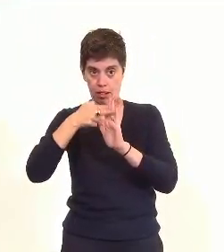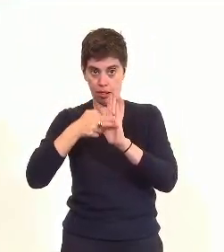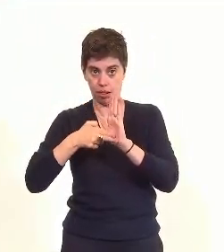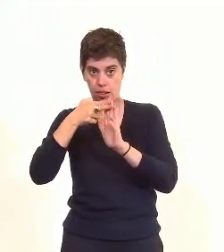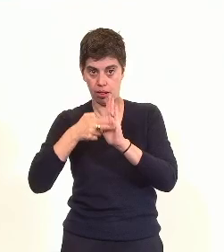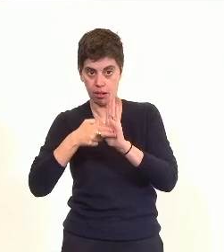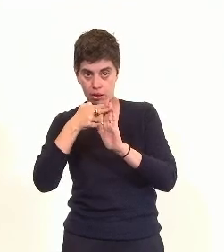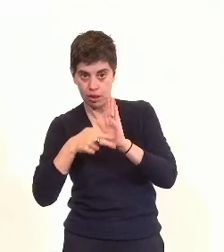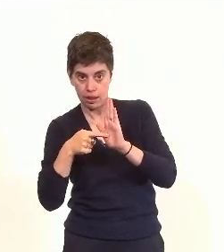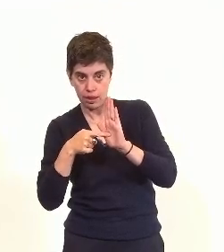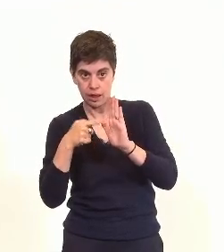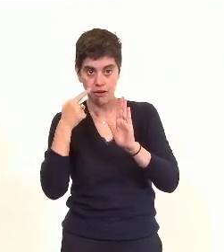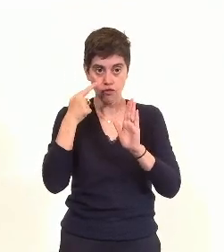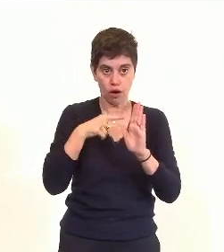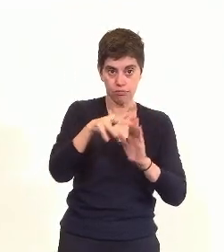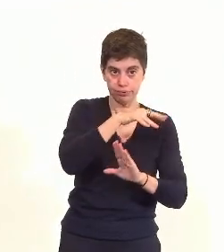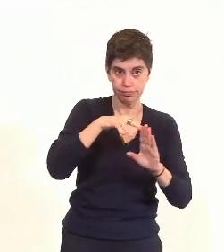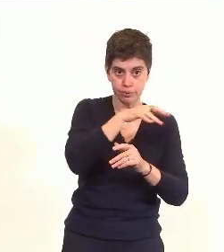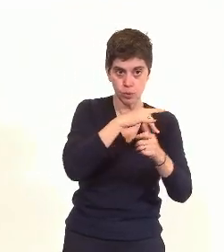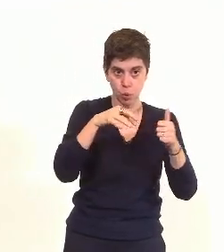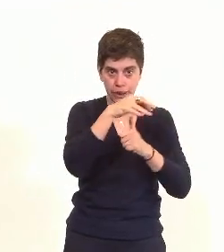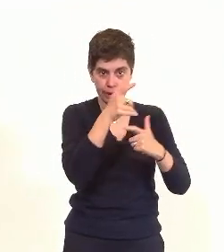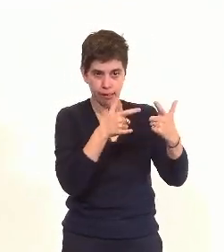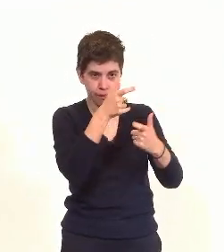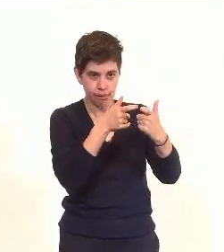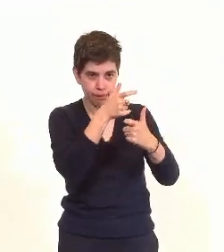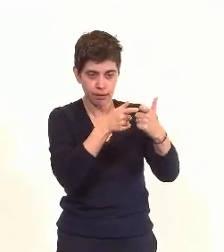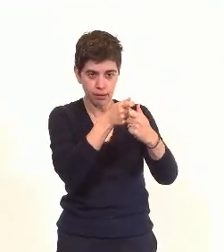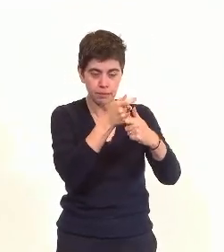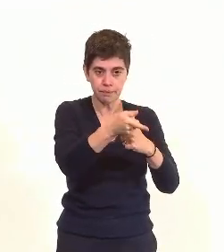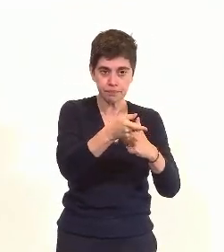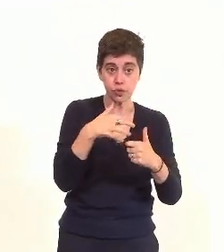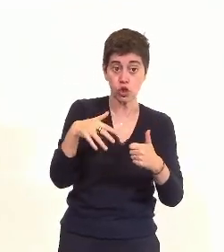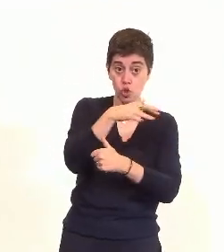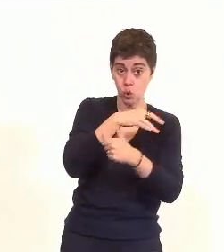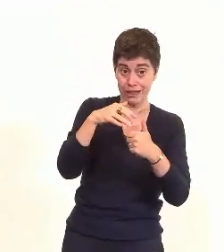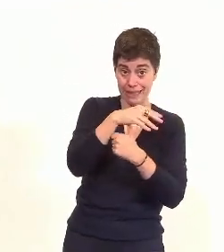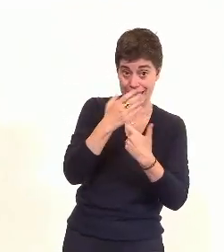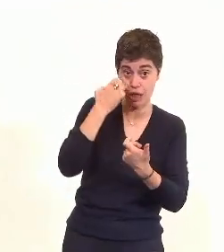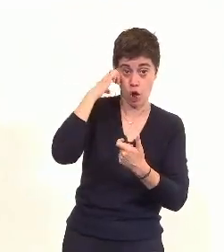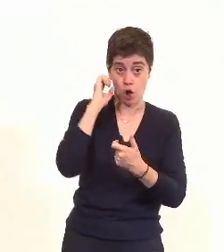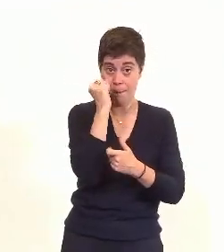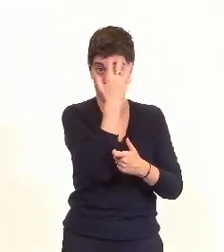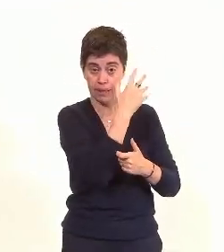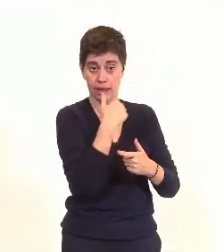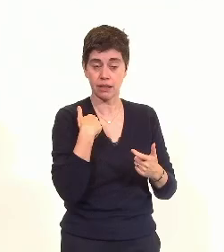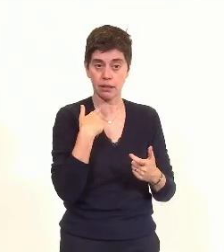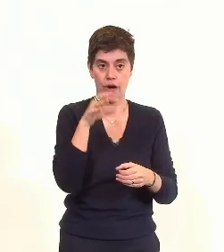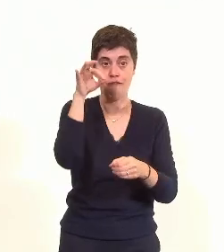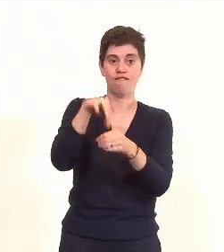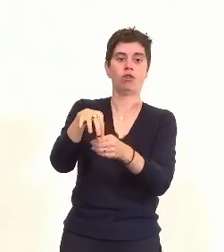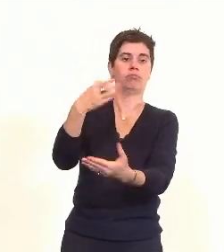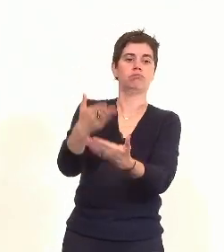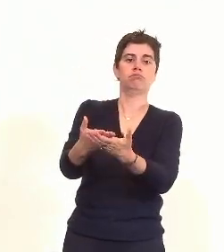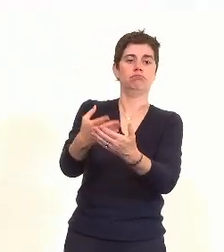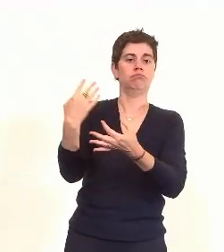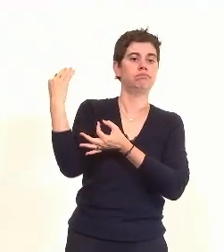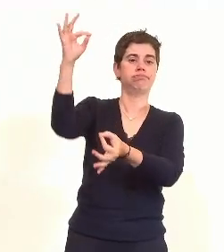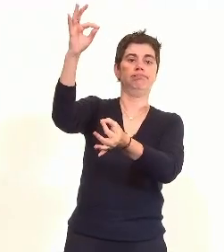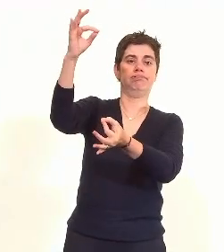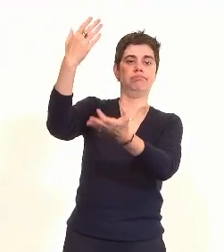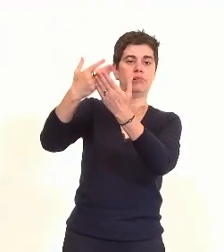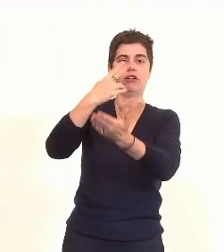les mêmes territoires sociaux. Dans nos sociétés occidentales, le vote est souvent le symbole ultime qu'on va brandir pour incarner